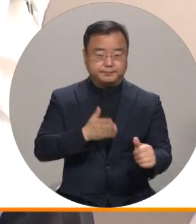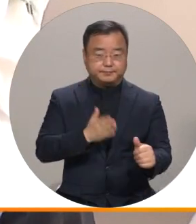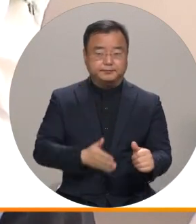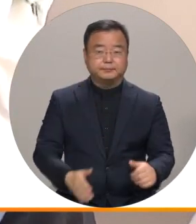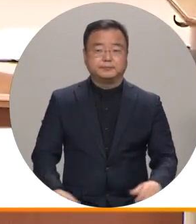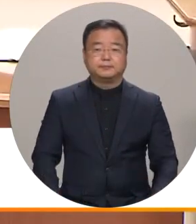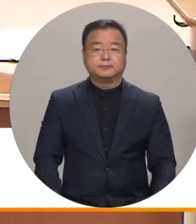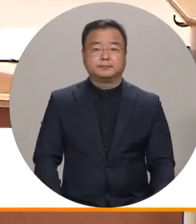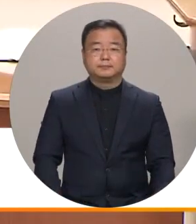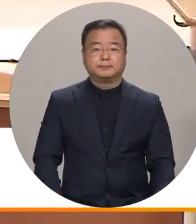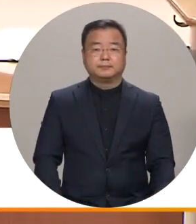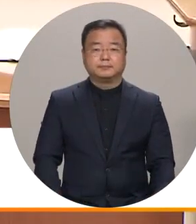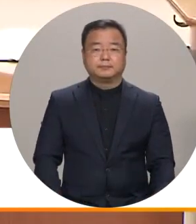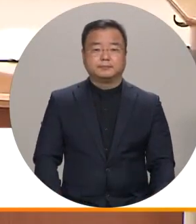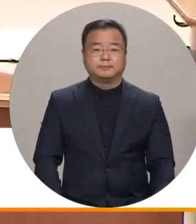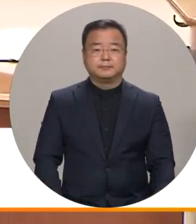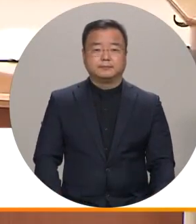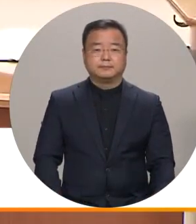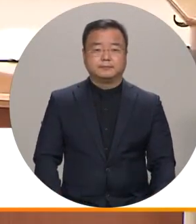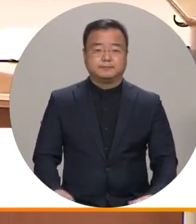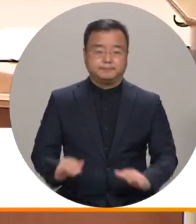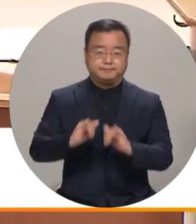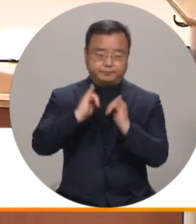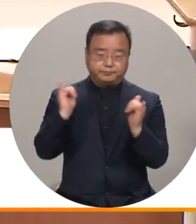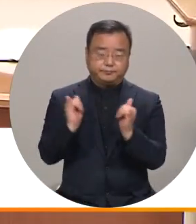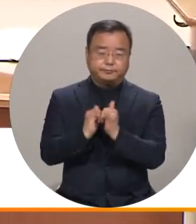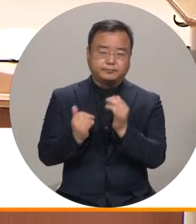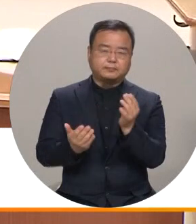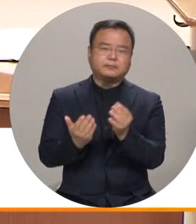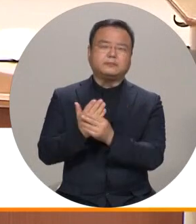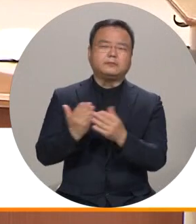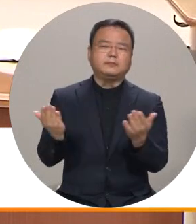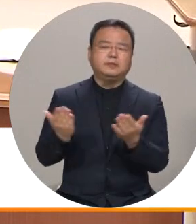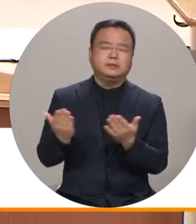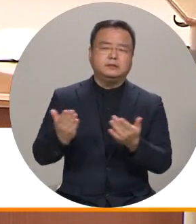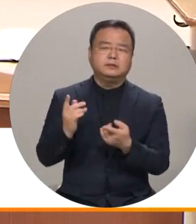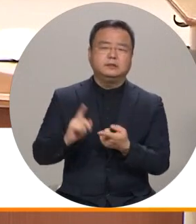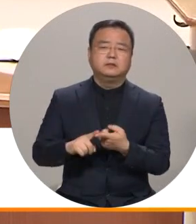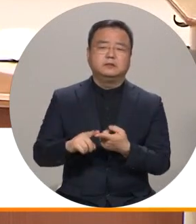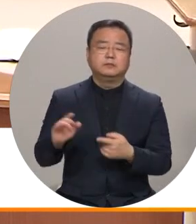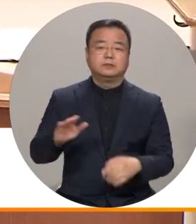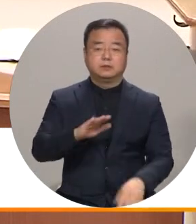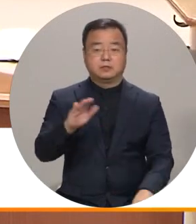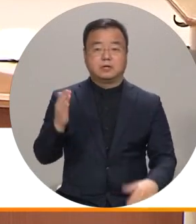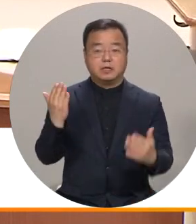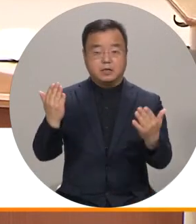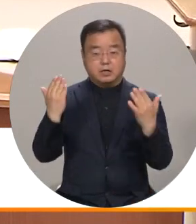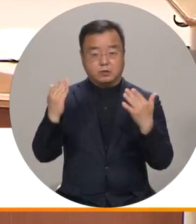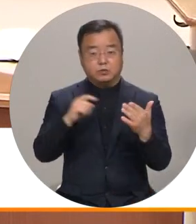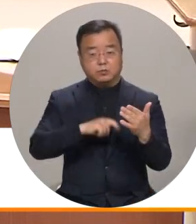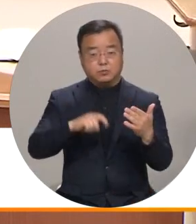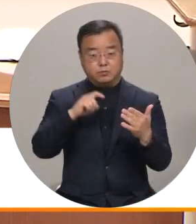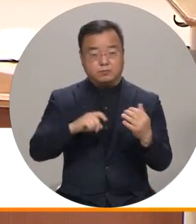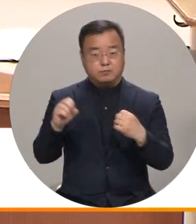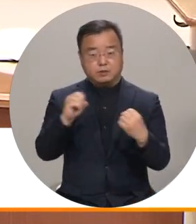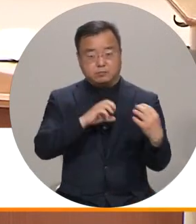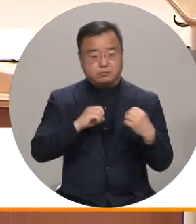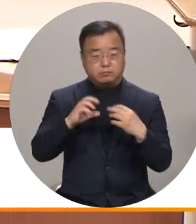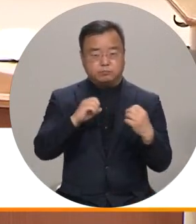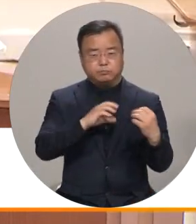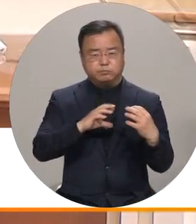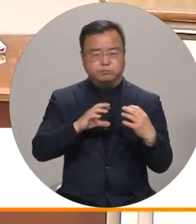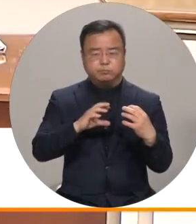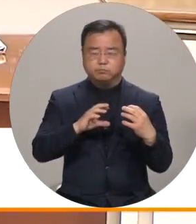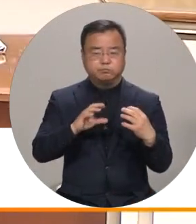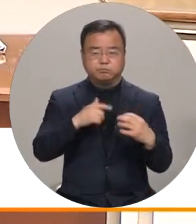좋겠습니다. 사회에 이렇게 일어난 이슈에 대해서 저희가 학교에서 얘기를 나눈 부분은 거의 없는 것